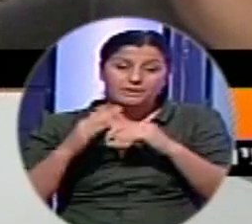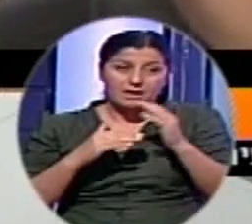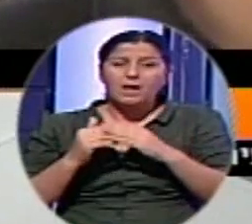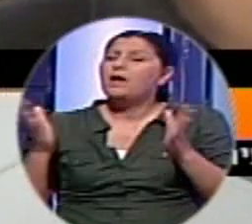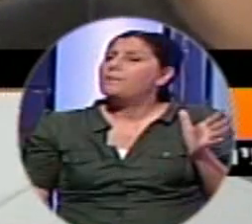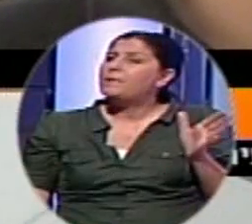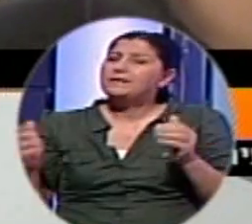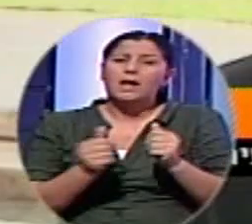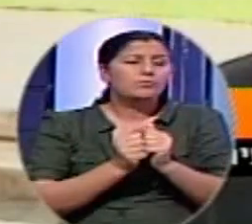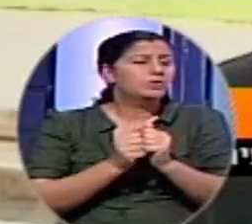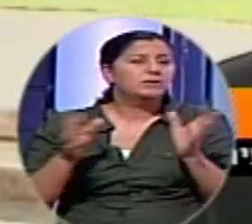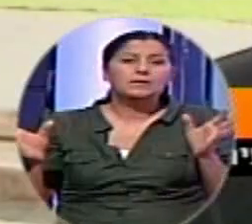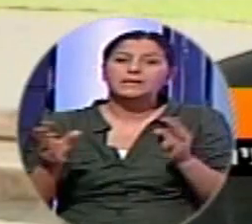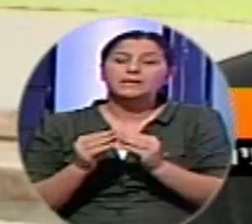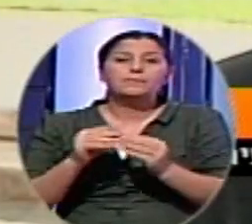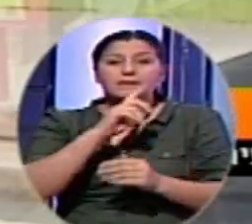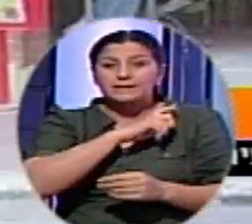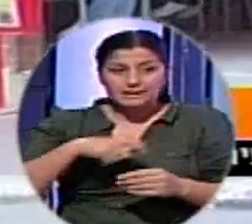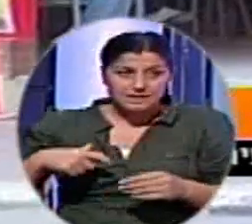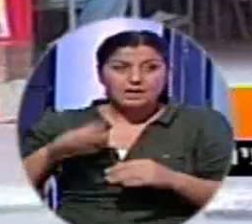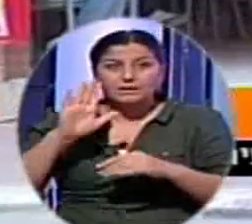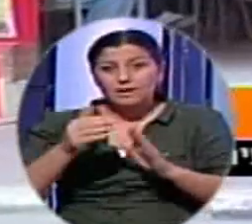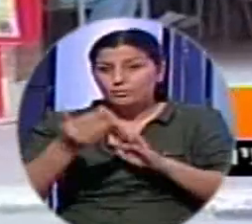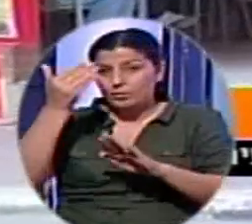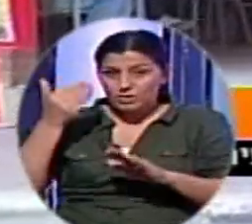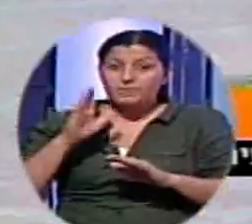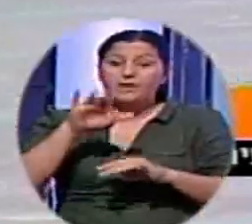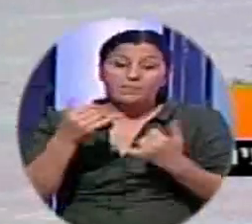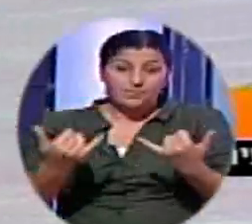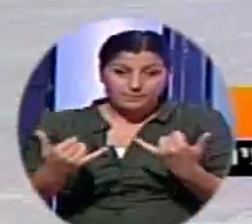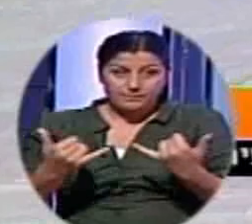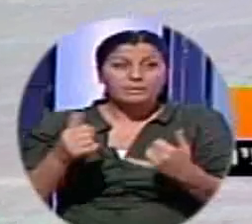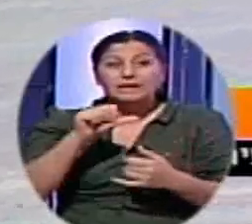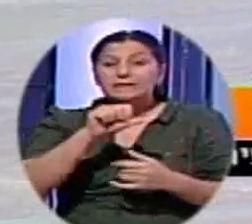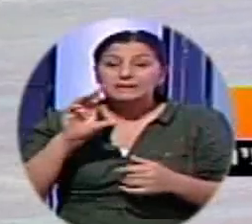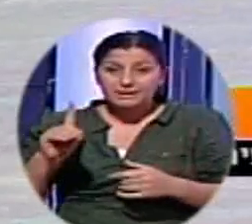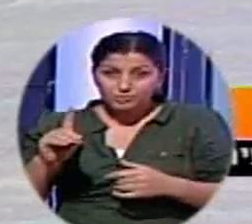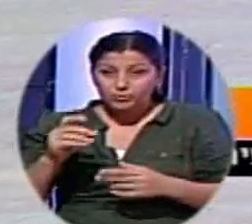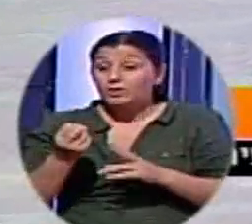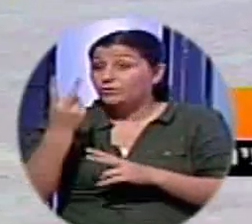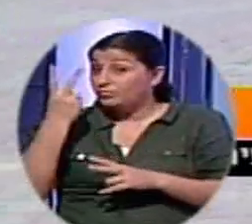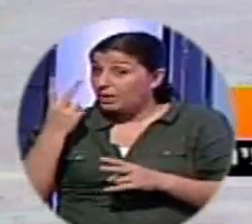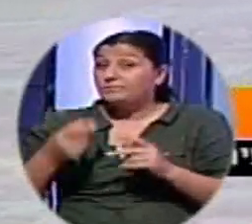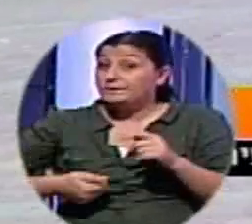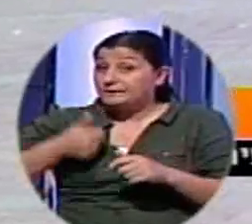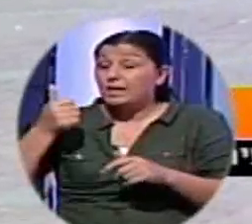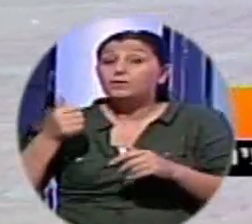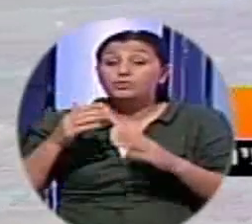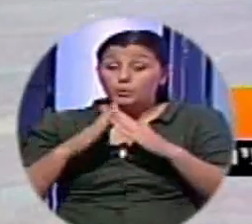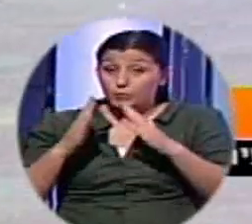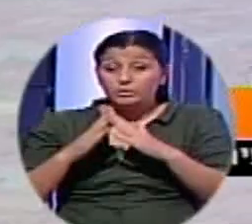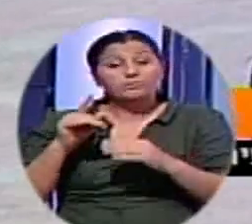עם העירייה וראש העיר, גם הקודם וגם הנוכחי איציק דנינו. לפני שבועיים נפגשנו עם שר השיכון, והוא נתן לנו אור